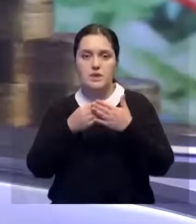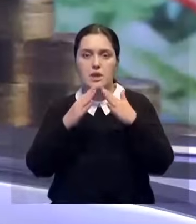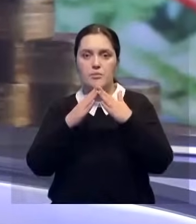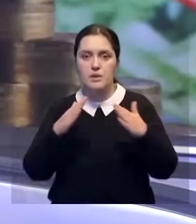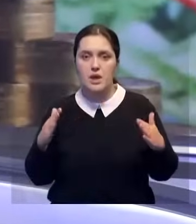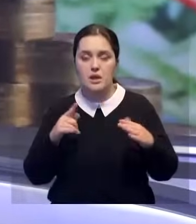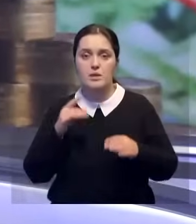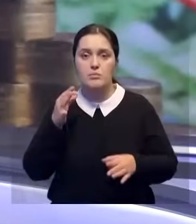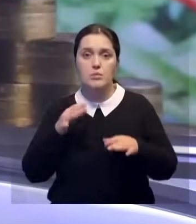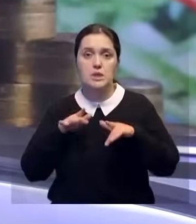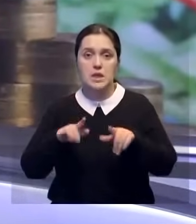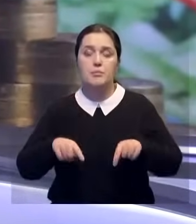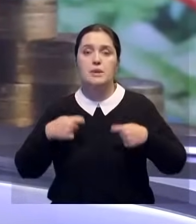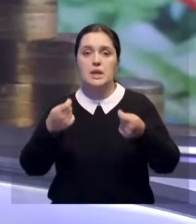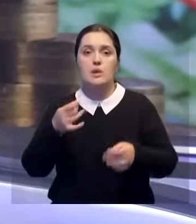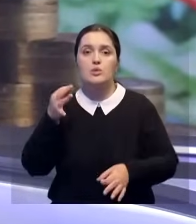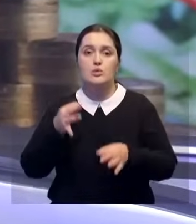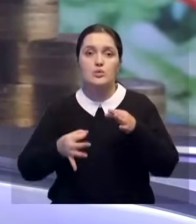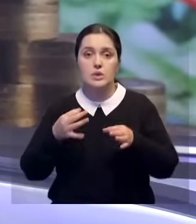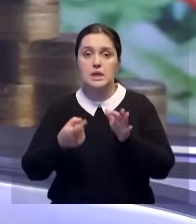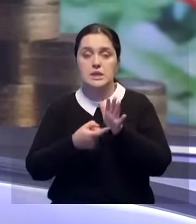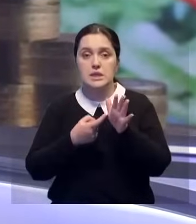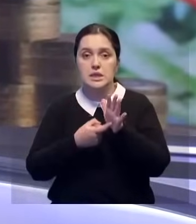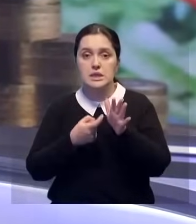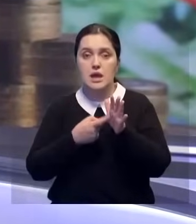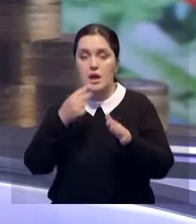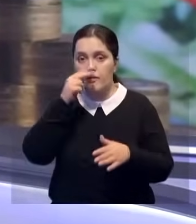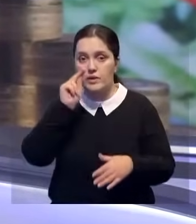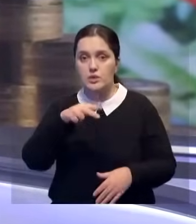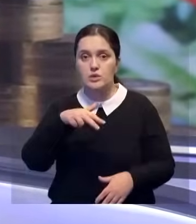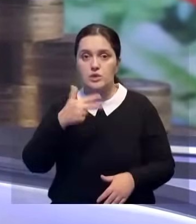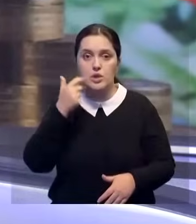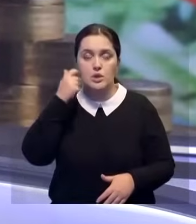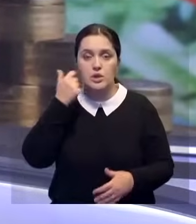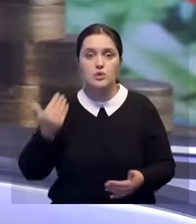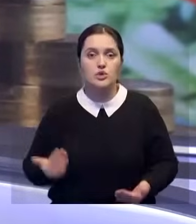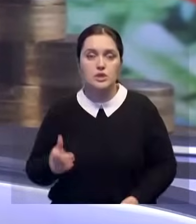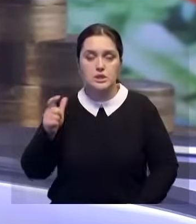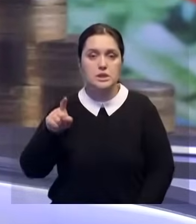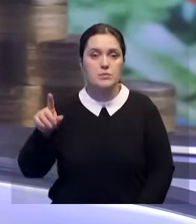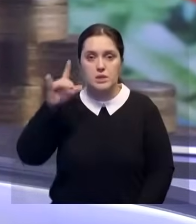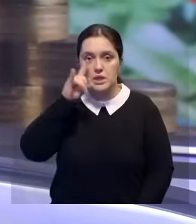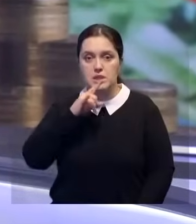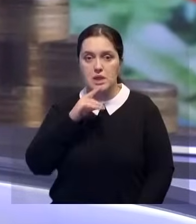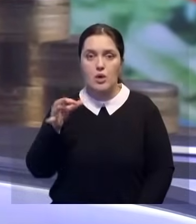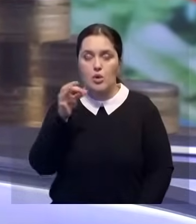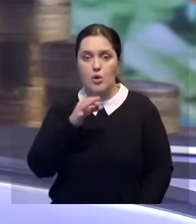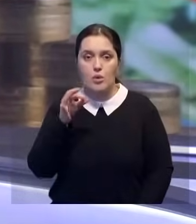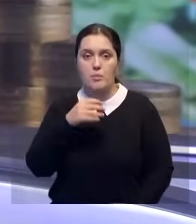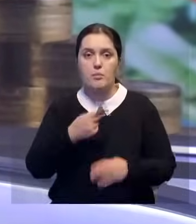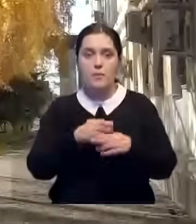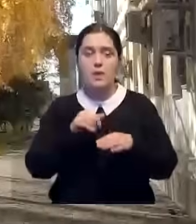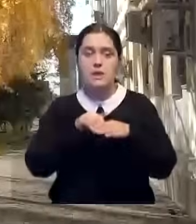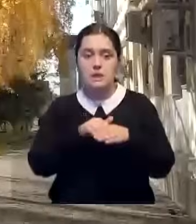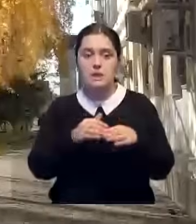финансовой пирамиды. Дело передали в суд. По данным следствия, в создании организации обвиняют 33-летнюю жительницу Западно-Казахстанской